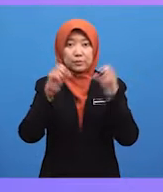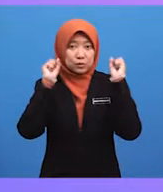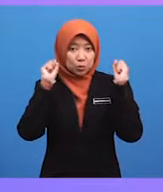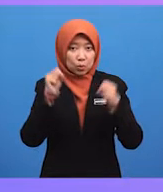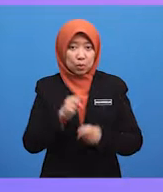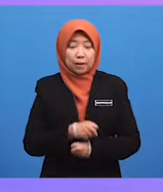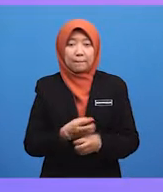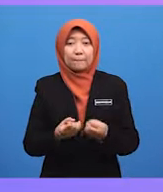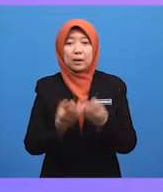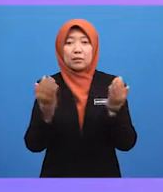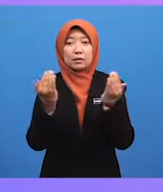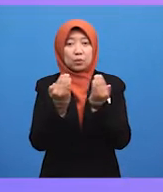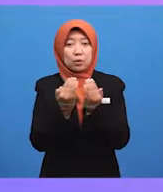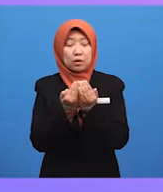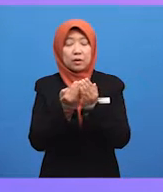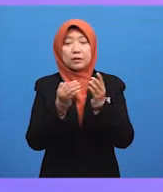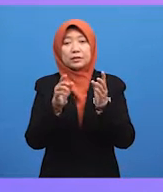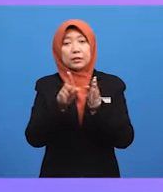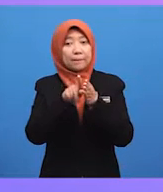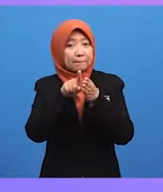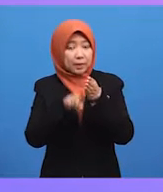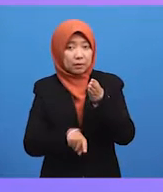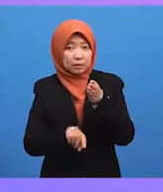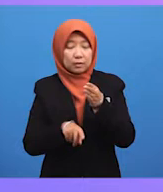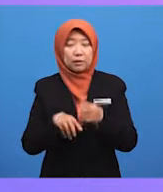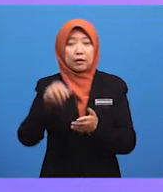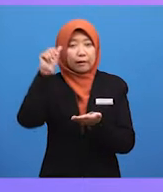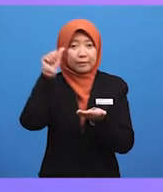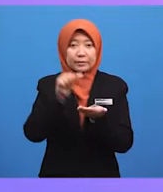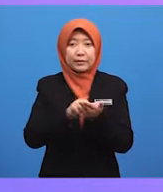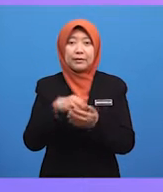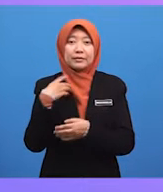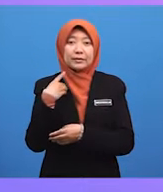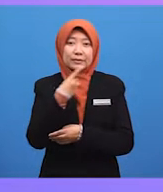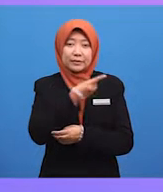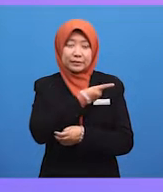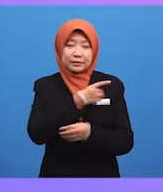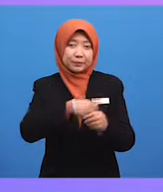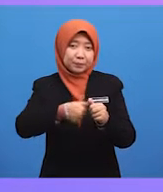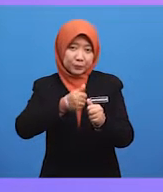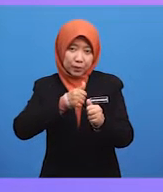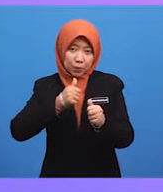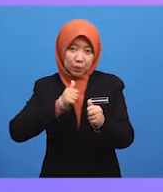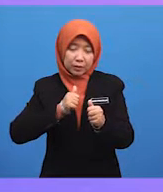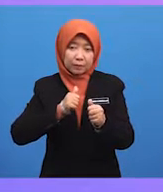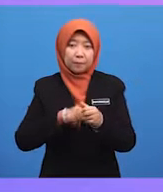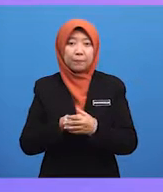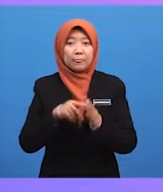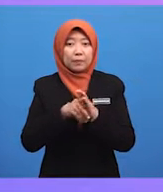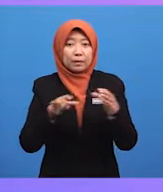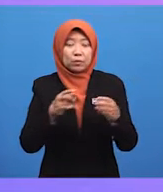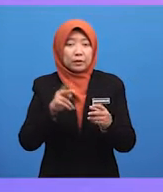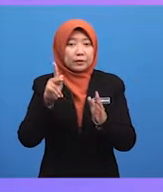banyak doa yang dapat menjadi benteng akidah kita. Yang kelima, menjauhi perbuatan-perbuatan ke arah